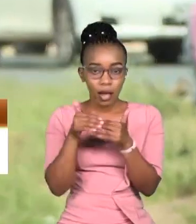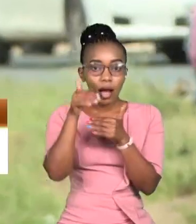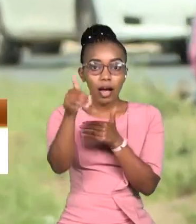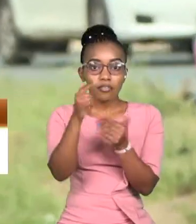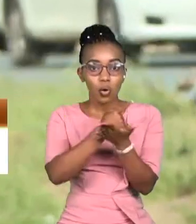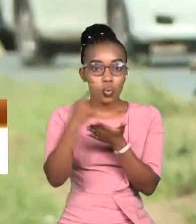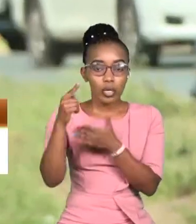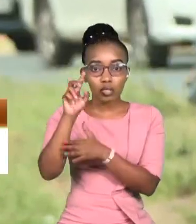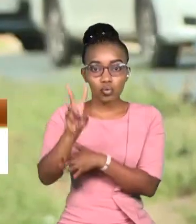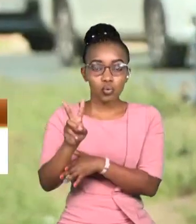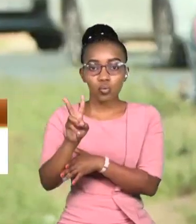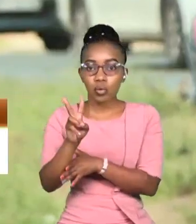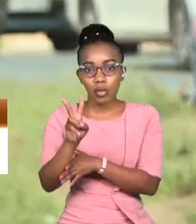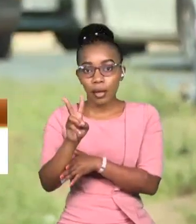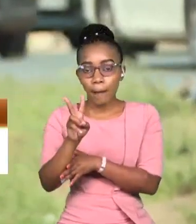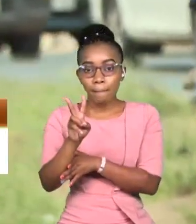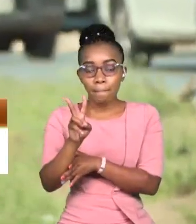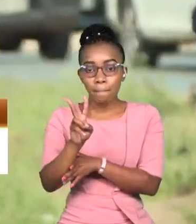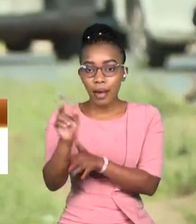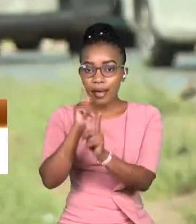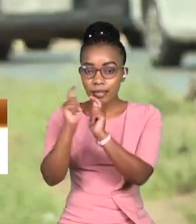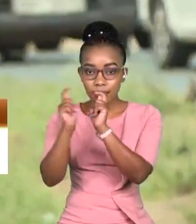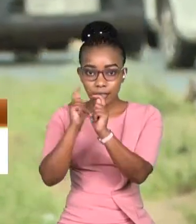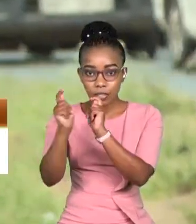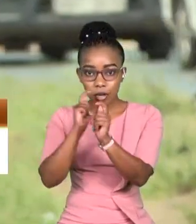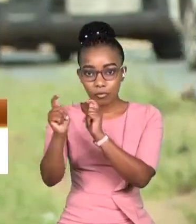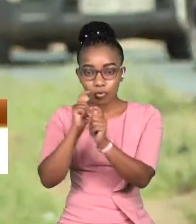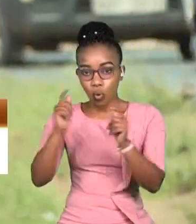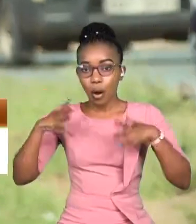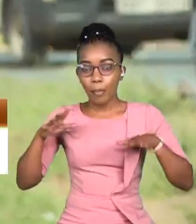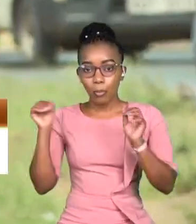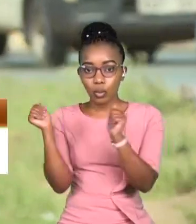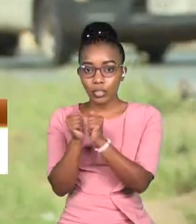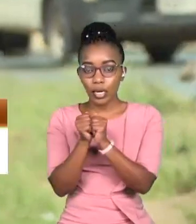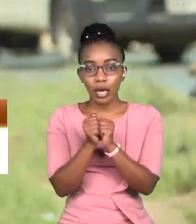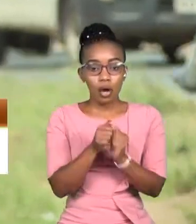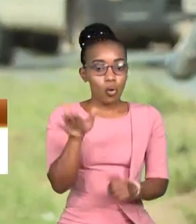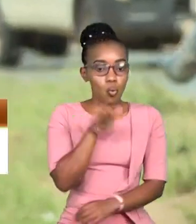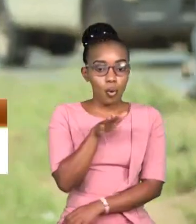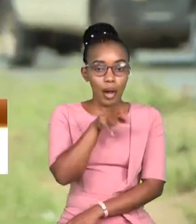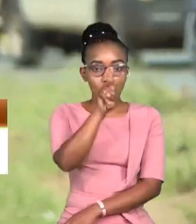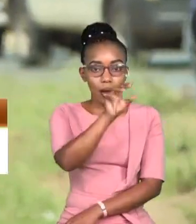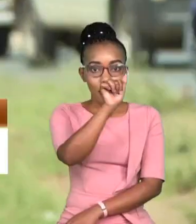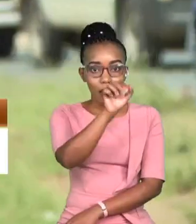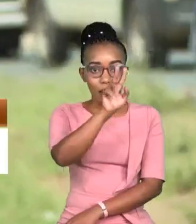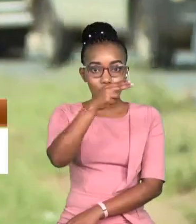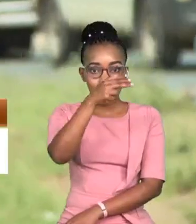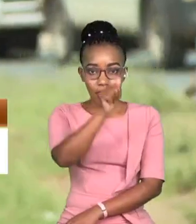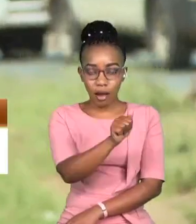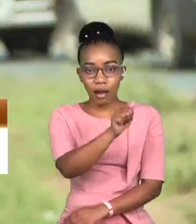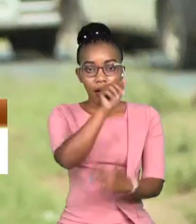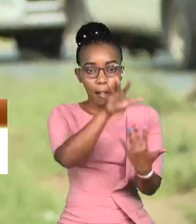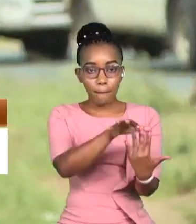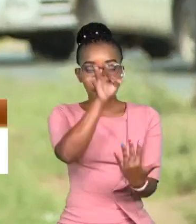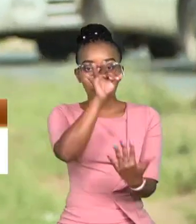wiki mbili mfululizo wa kuweza kuhojiwa waniaji hao 10, Martha Koome ndiye aliweza kuteuliwa